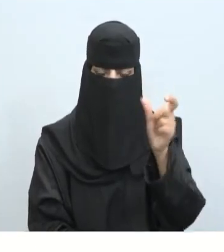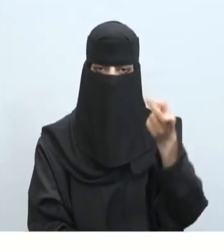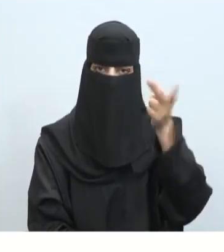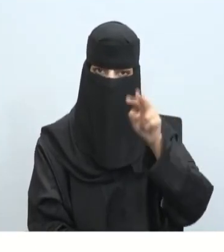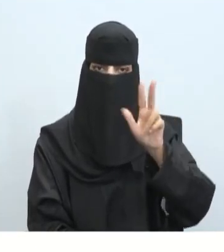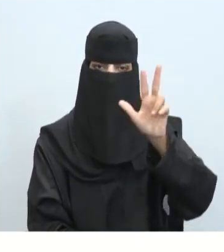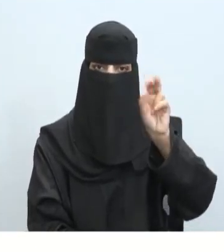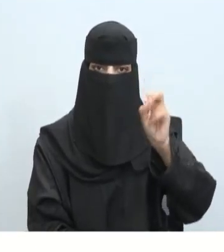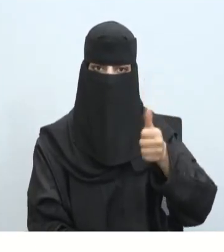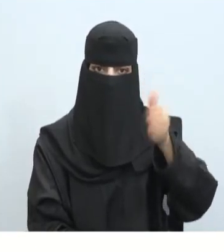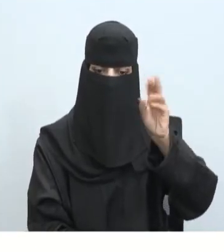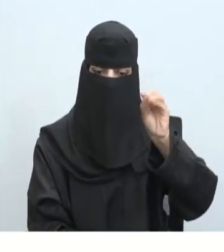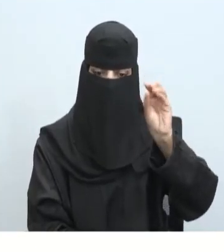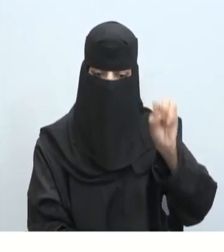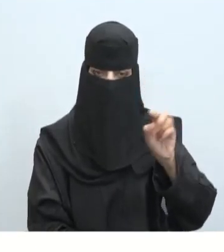والقاهره